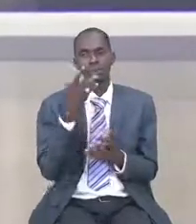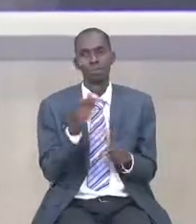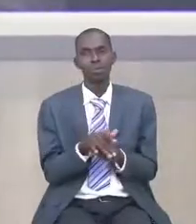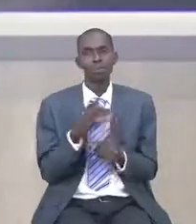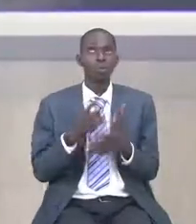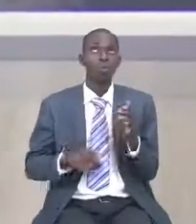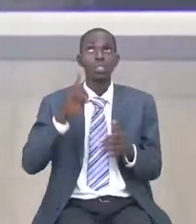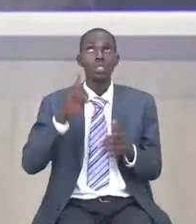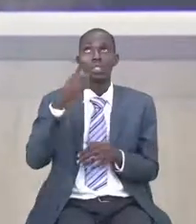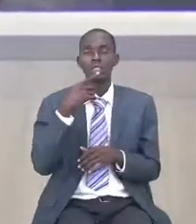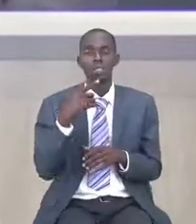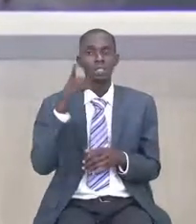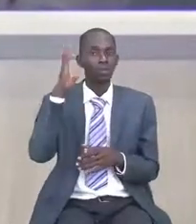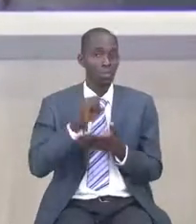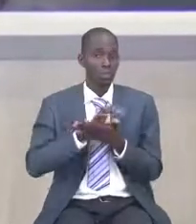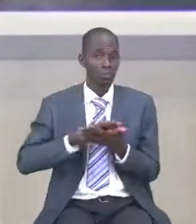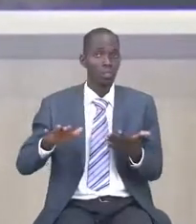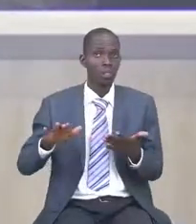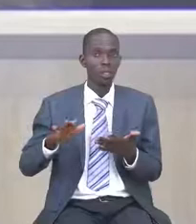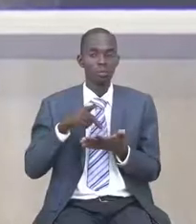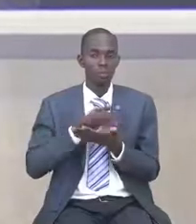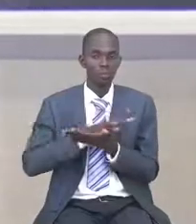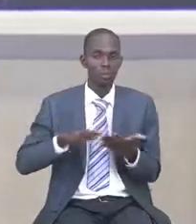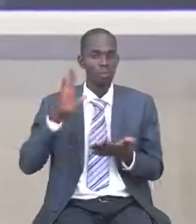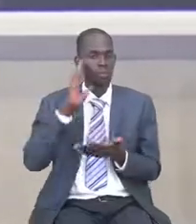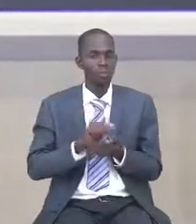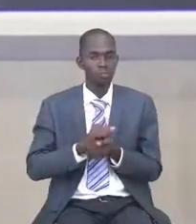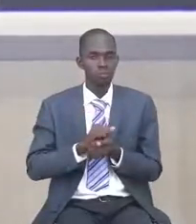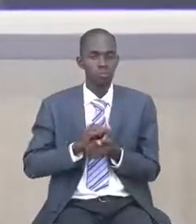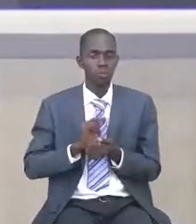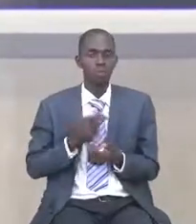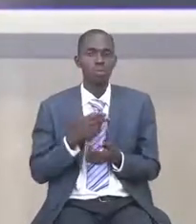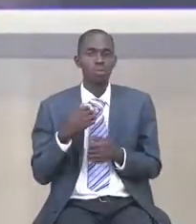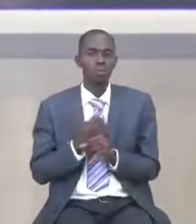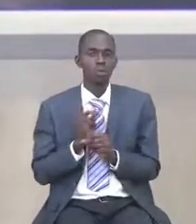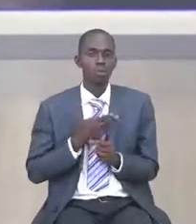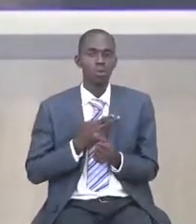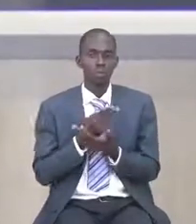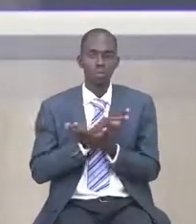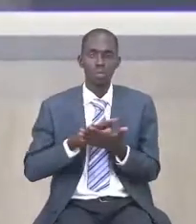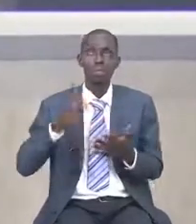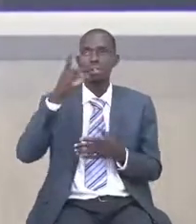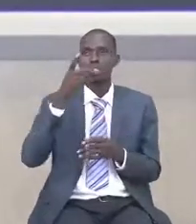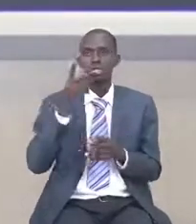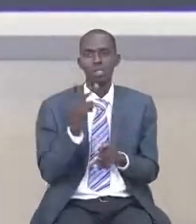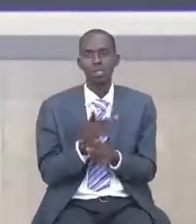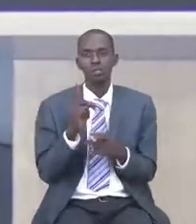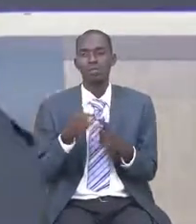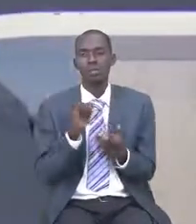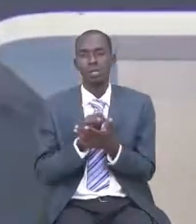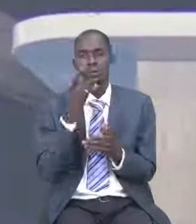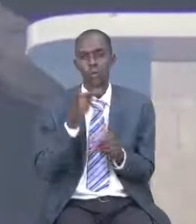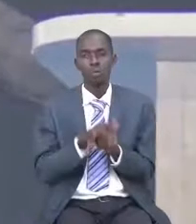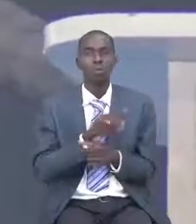Il dit qu'il va sauver, il garde la promesse. Quand il dit qu'il va sanctifier, il tient, il va purifier, il va nous purifier, il va nous rendre